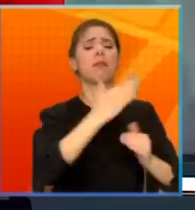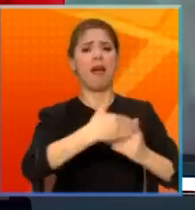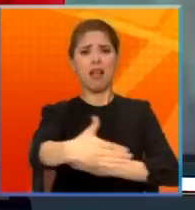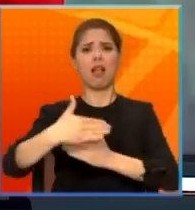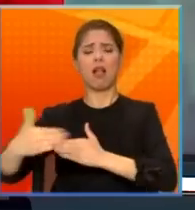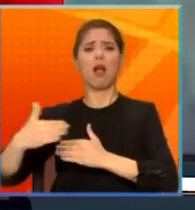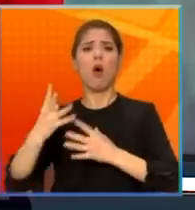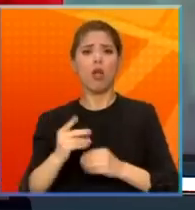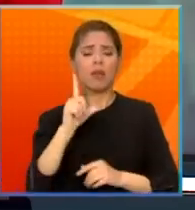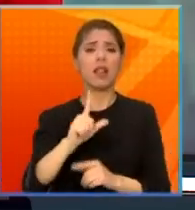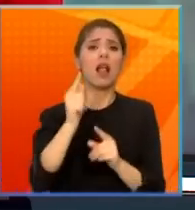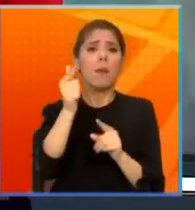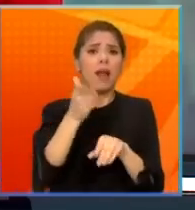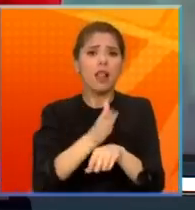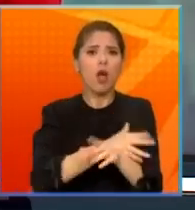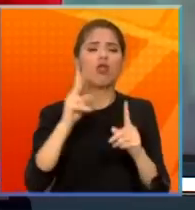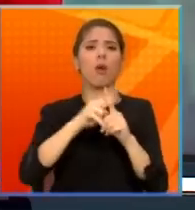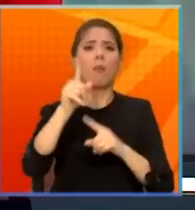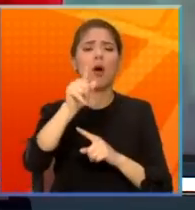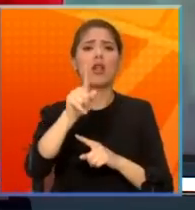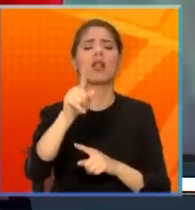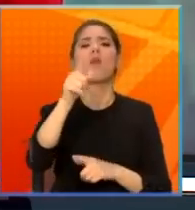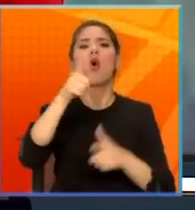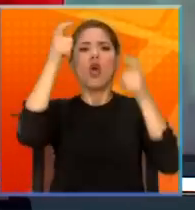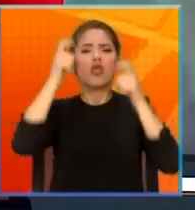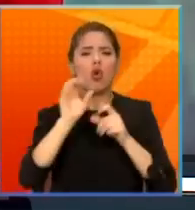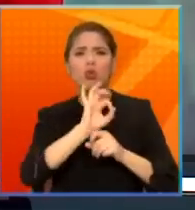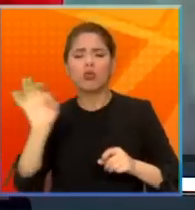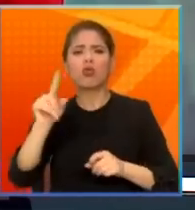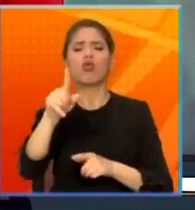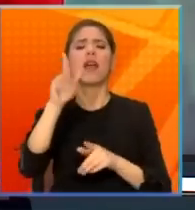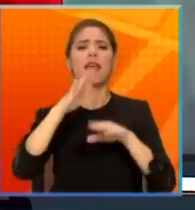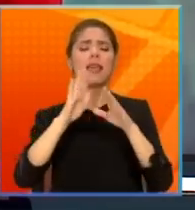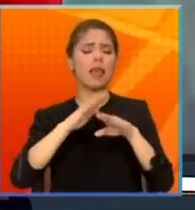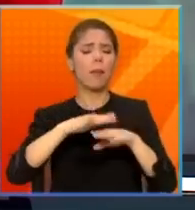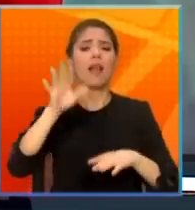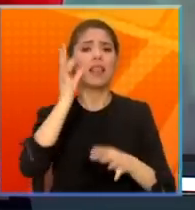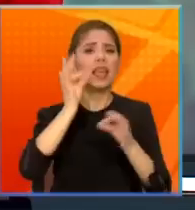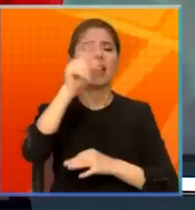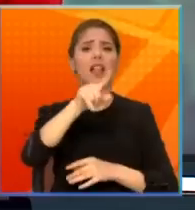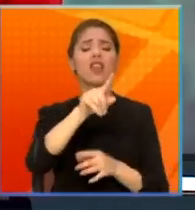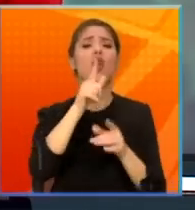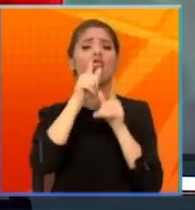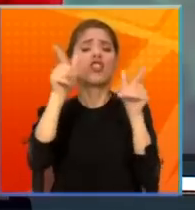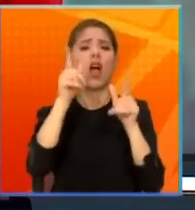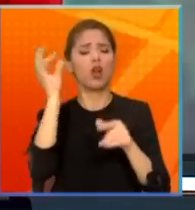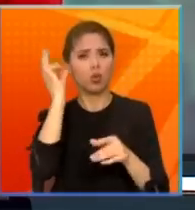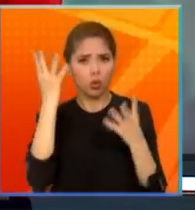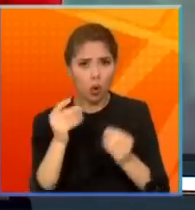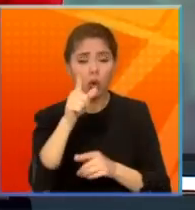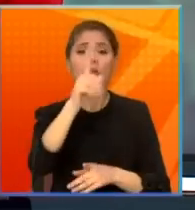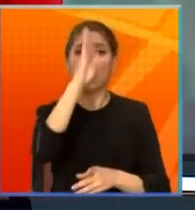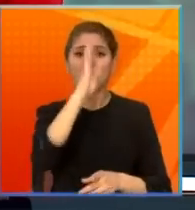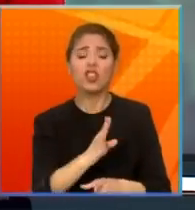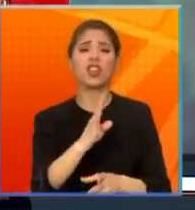etmemiz lazım. Az önce bir polis memurunun sorumsuzca davranmaya devam edenlere yönelik çağrısını duydunuz. Artık işi çok